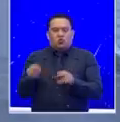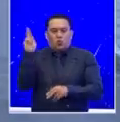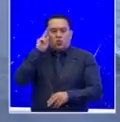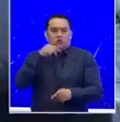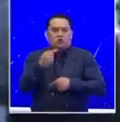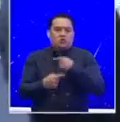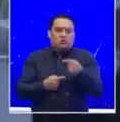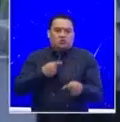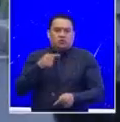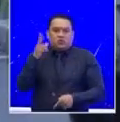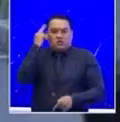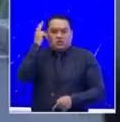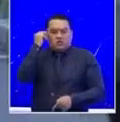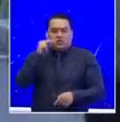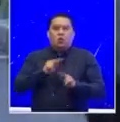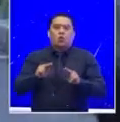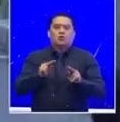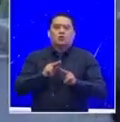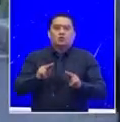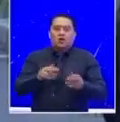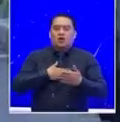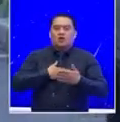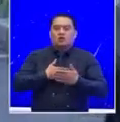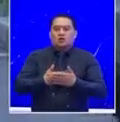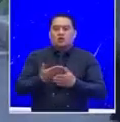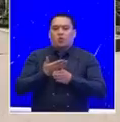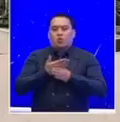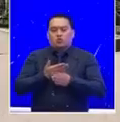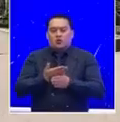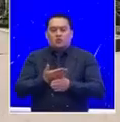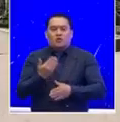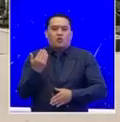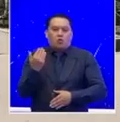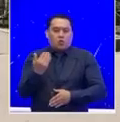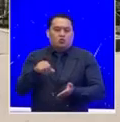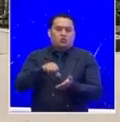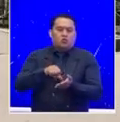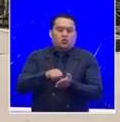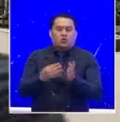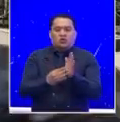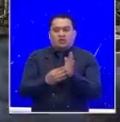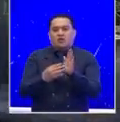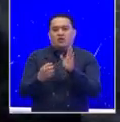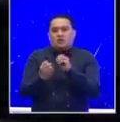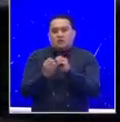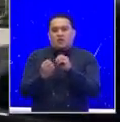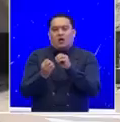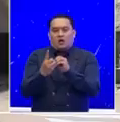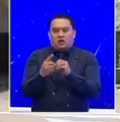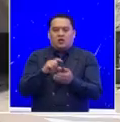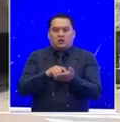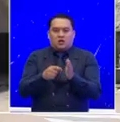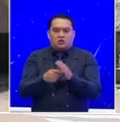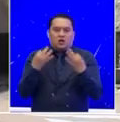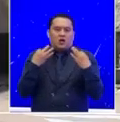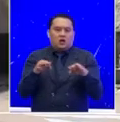через волонтеров из числа педагогов. Также по решению Министерства образования в нынешнем году учащиеся 9, 10, 11 классов